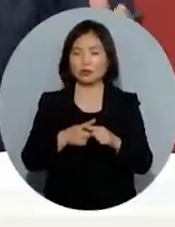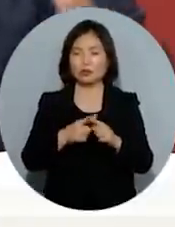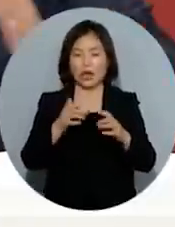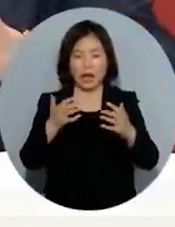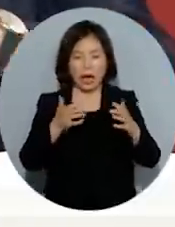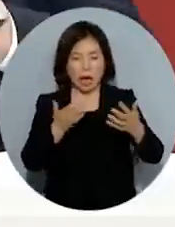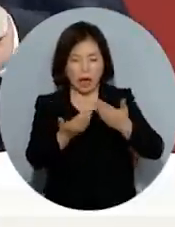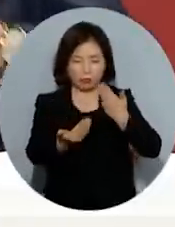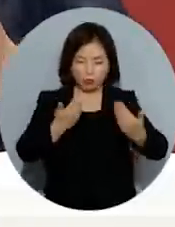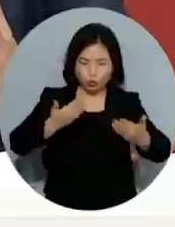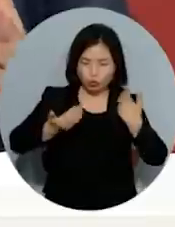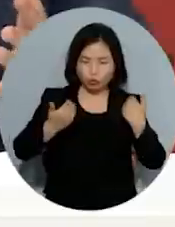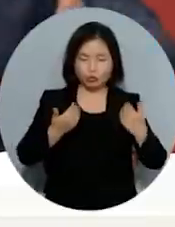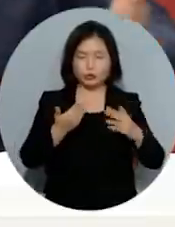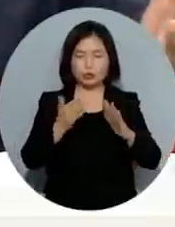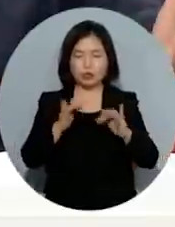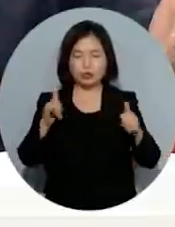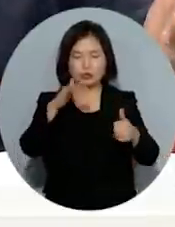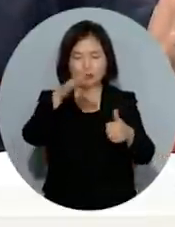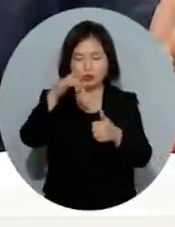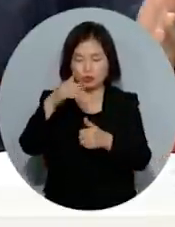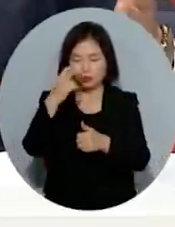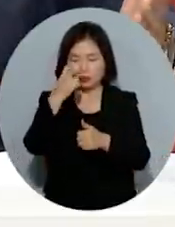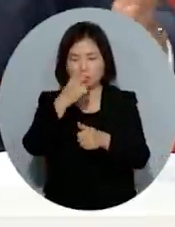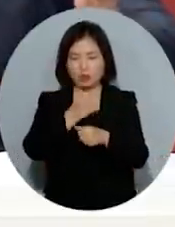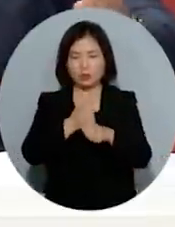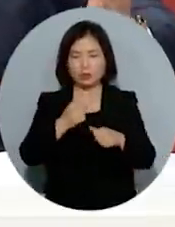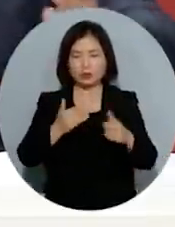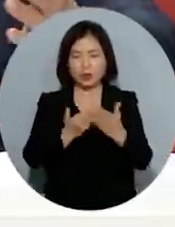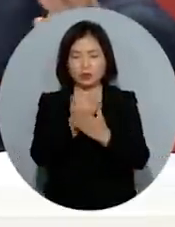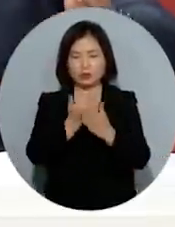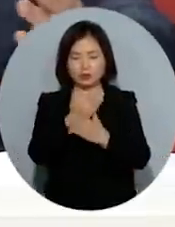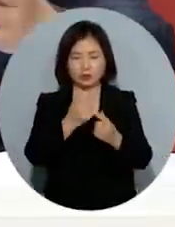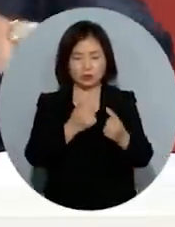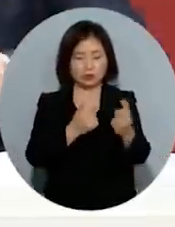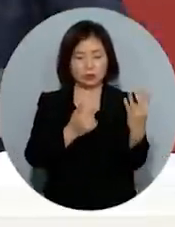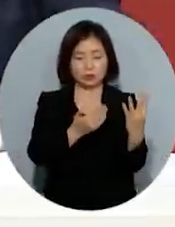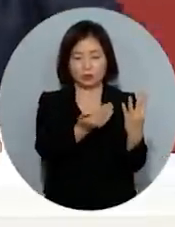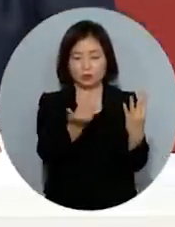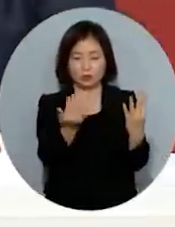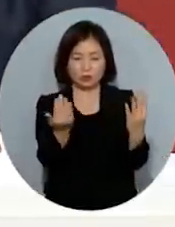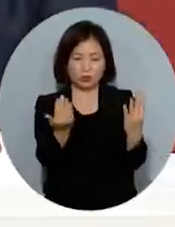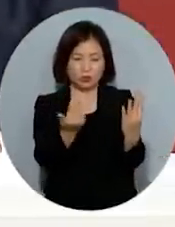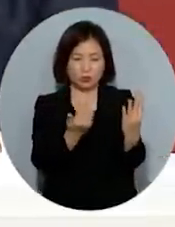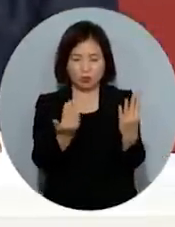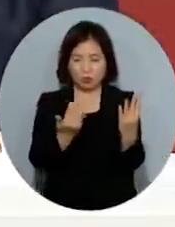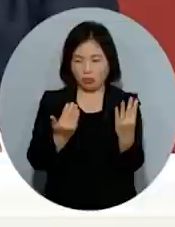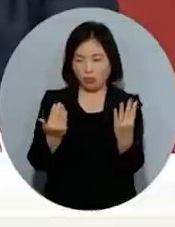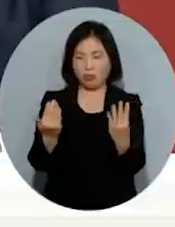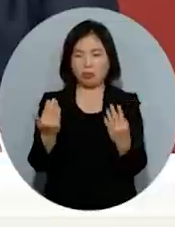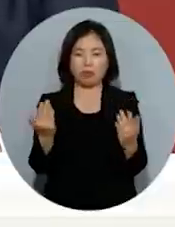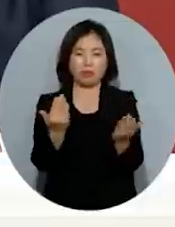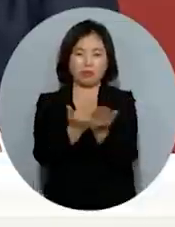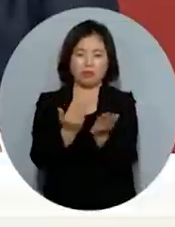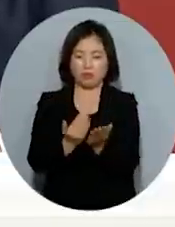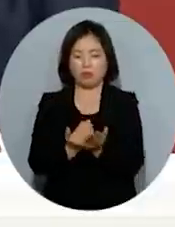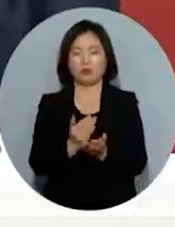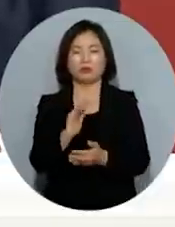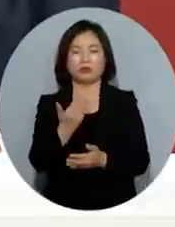압수수색도 하고 또 다른 사람 범죄를 수사하다 보면 사건들이 이렇게 쭉 고구마 줄기처럼 나오지 않습니까?